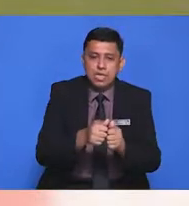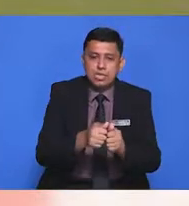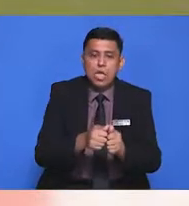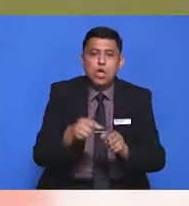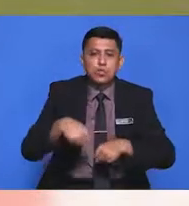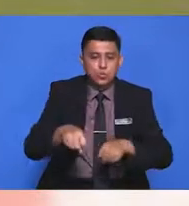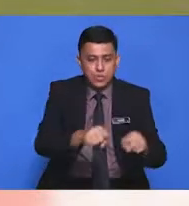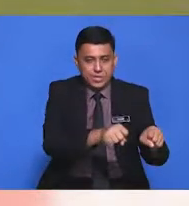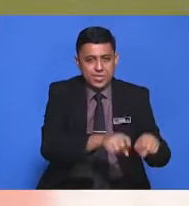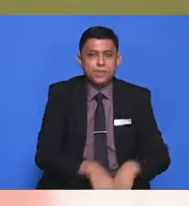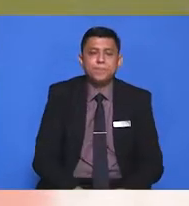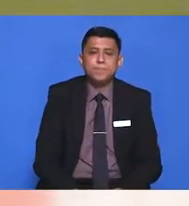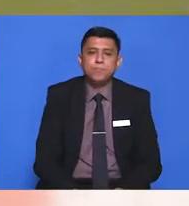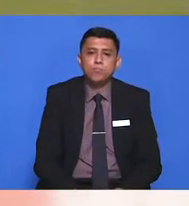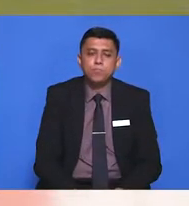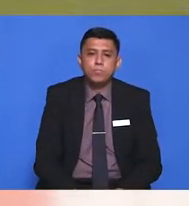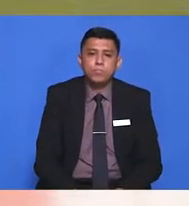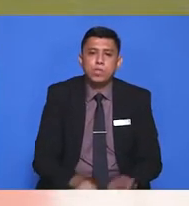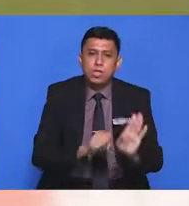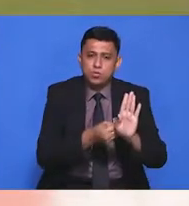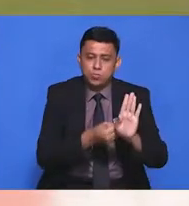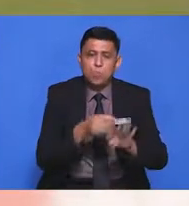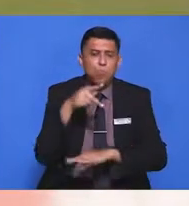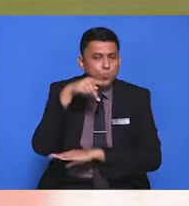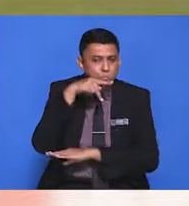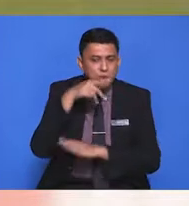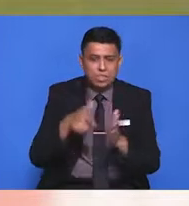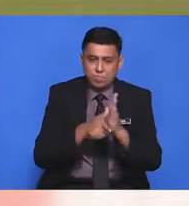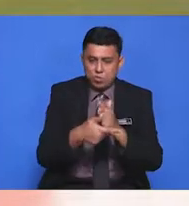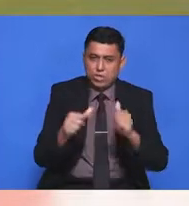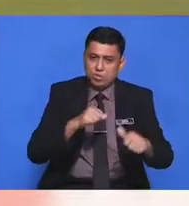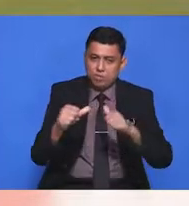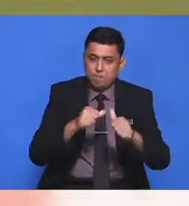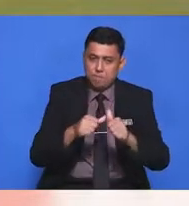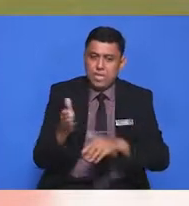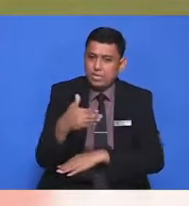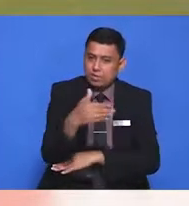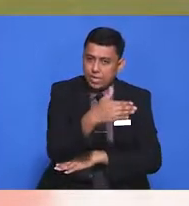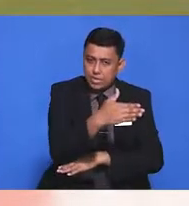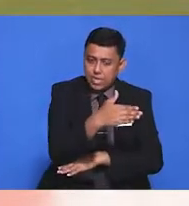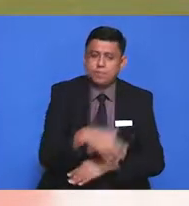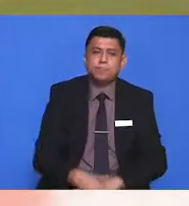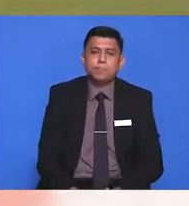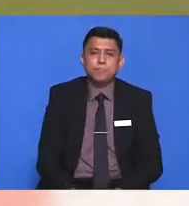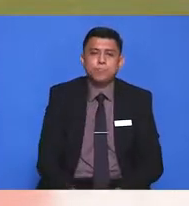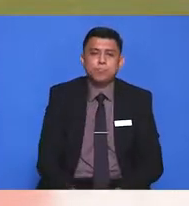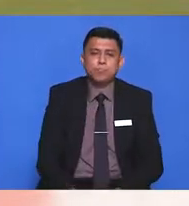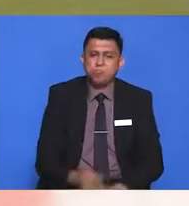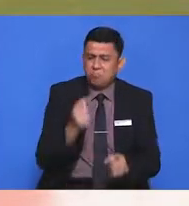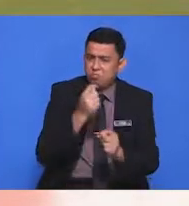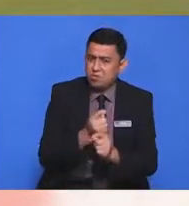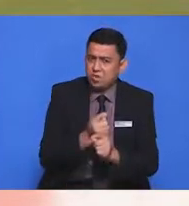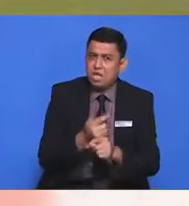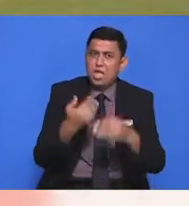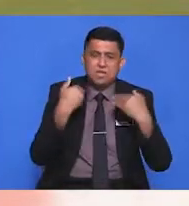Kepentingan seterusnya adalah sumber protein kepada penduduk melalui aktiviti perikanan air tawar. Sudah tentu di mana